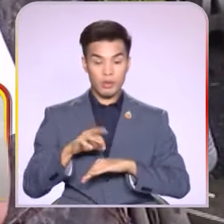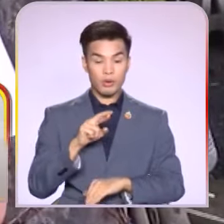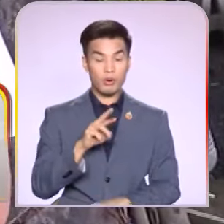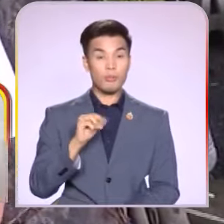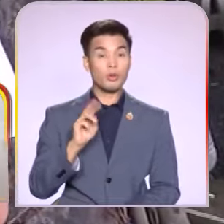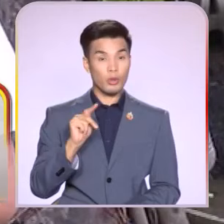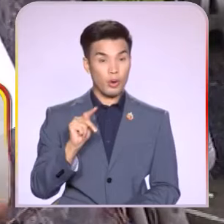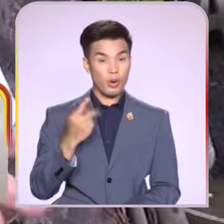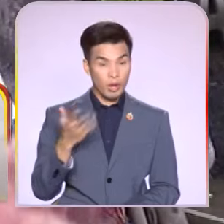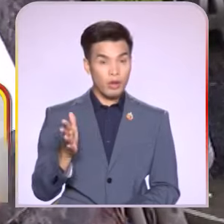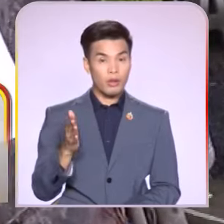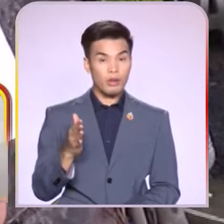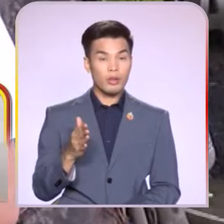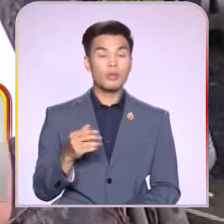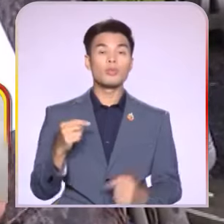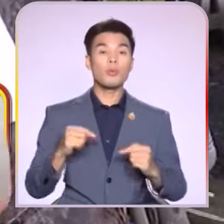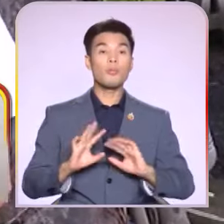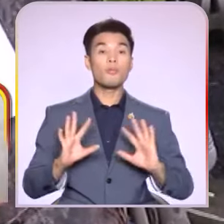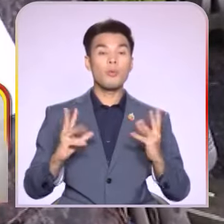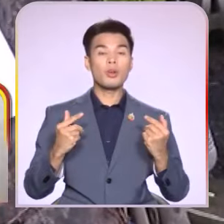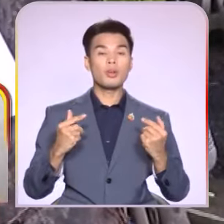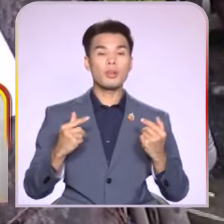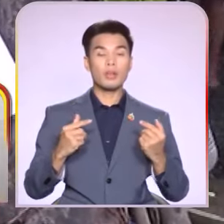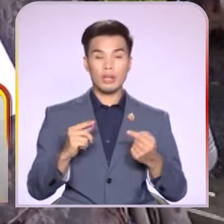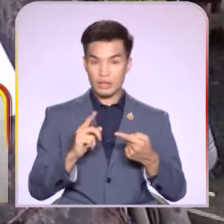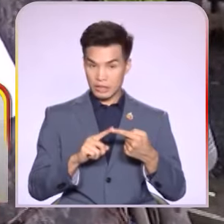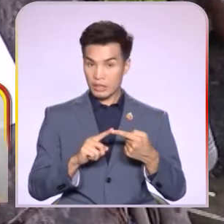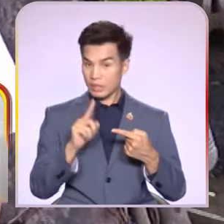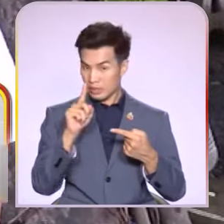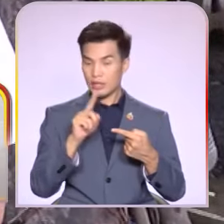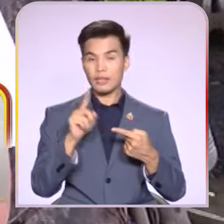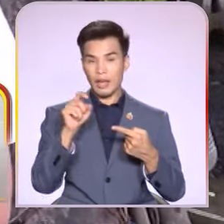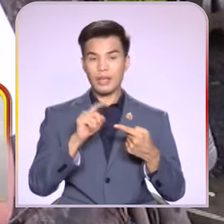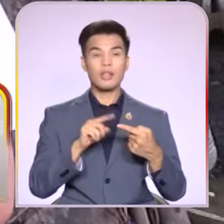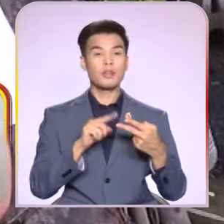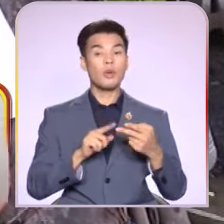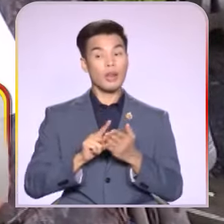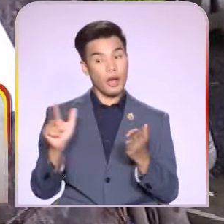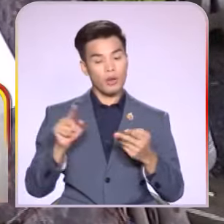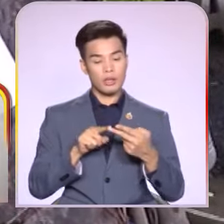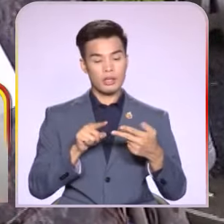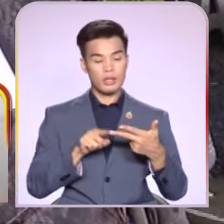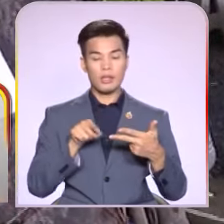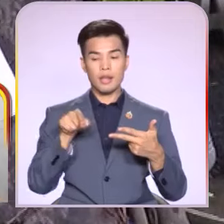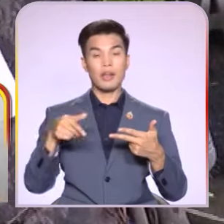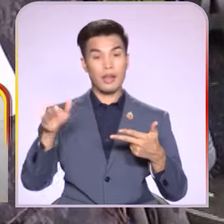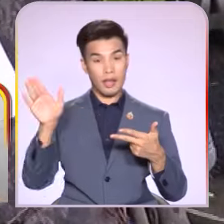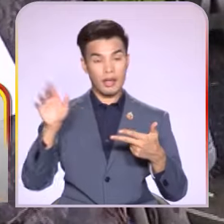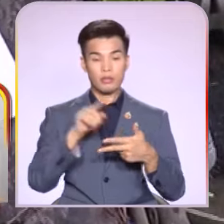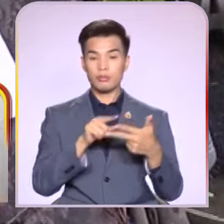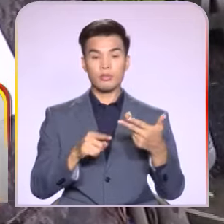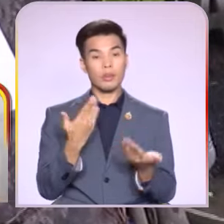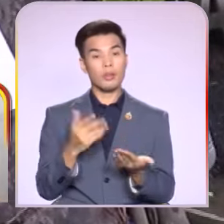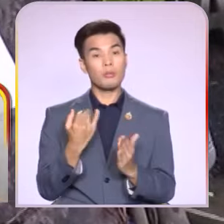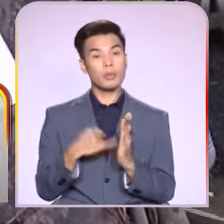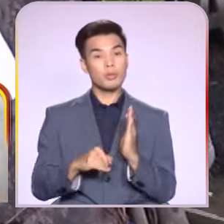รีออกจากตำแหน่งเมื่อ1เสียชีวิตก็คือตาย2ลาออก3ถูกสั่งให้ออกไม่ว่าจะเป็นการออกโดยมี